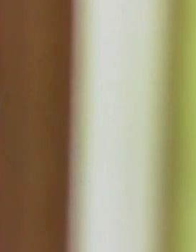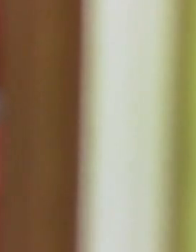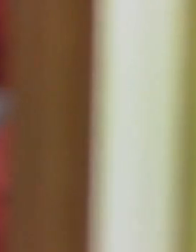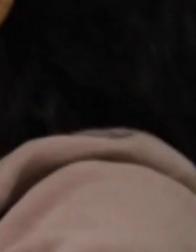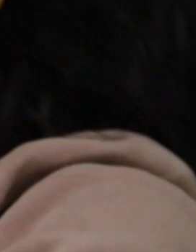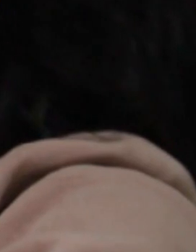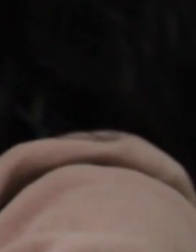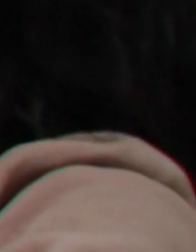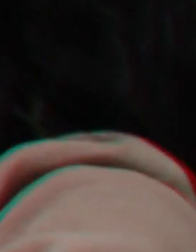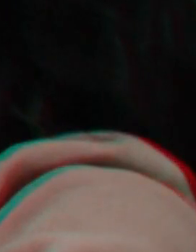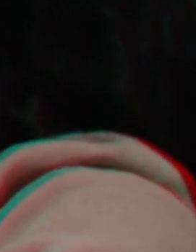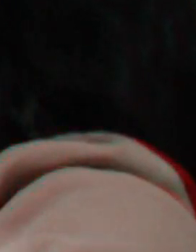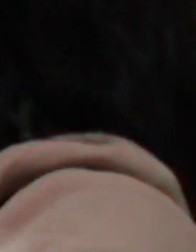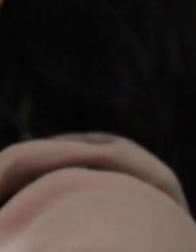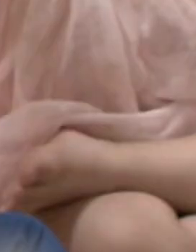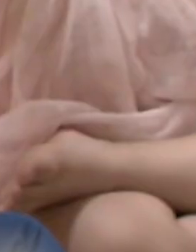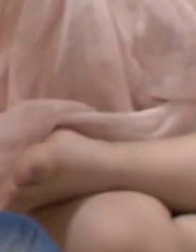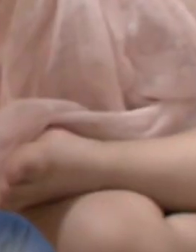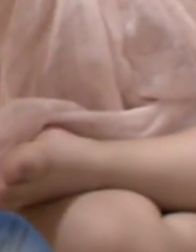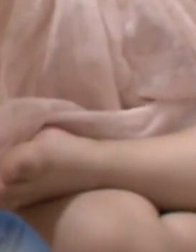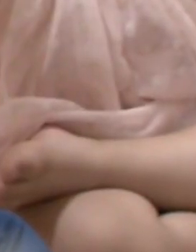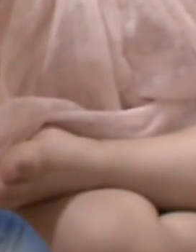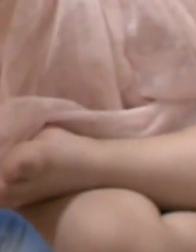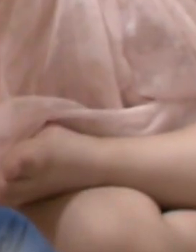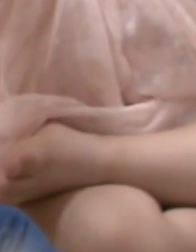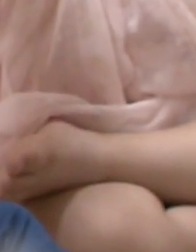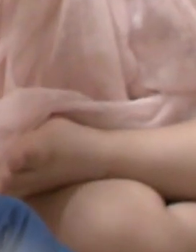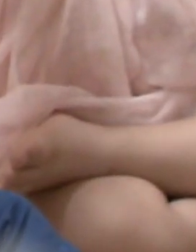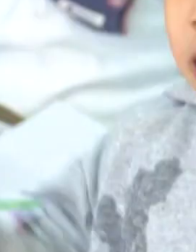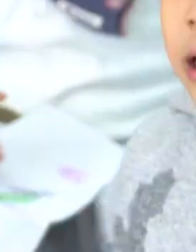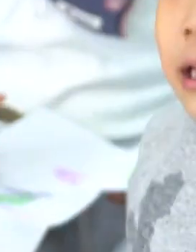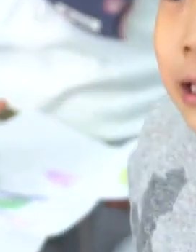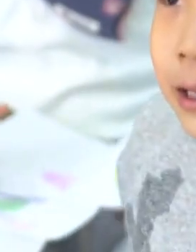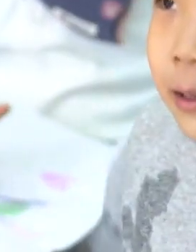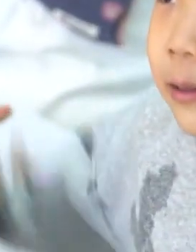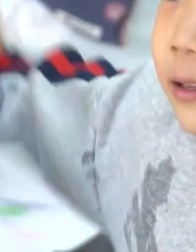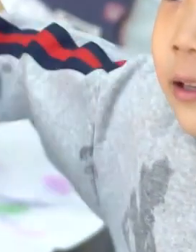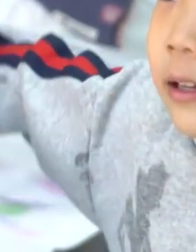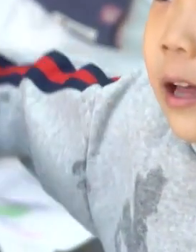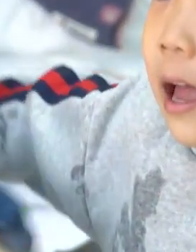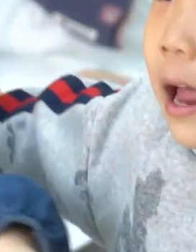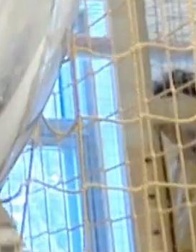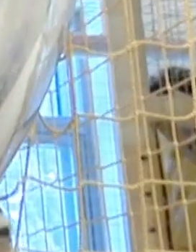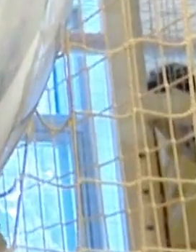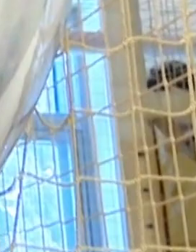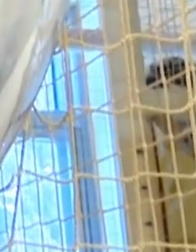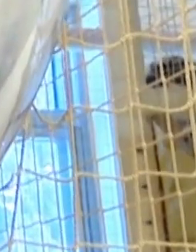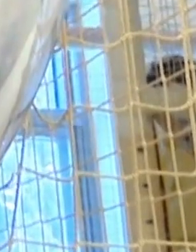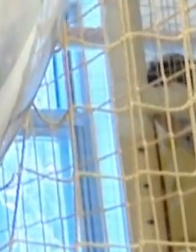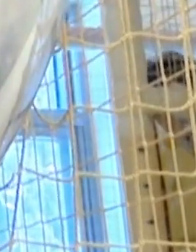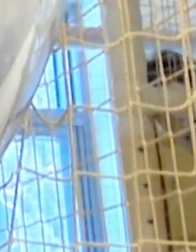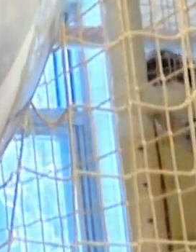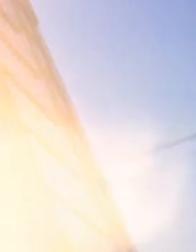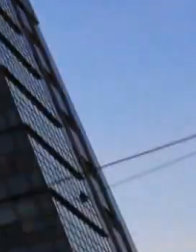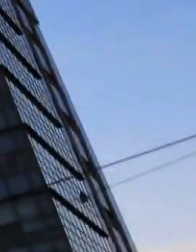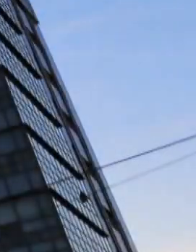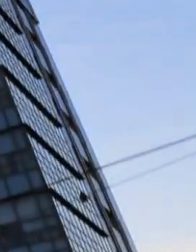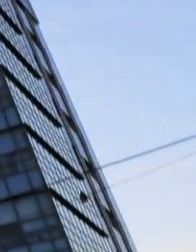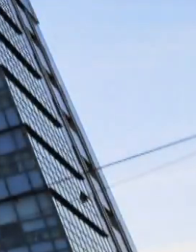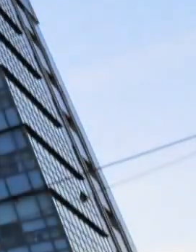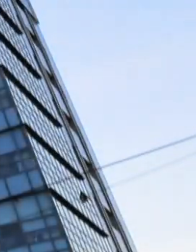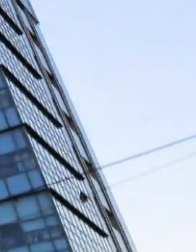급변하는 시대 다음 세대를 깨우는 윗 이어 성규 cts 가 앞장서며 개혁주의 생명 신학으로